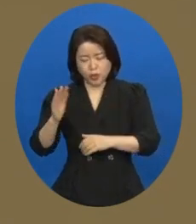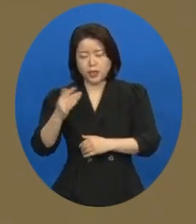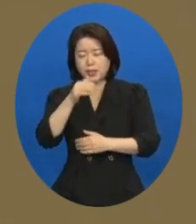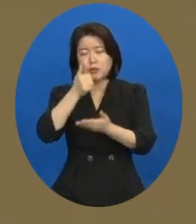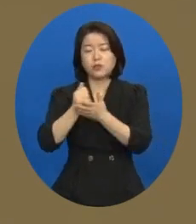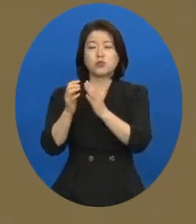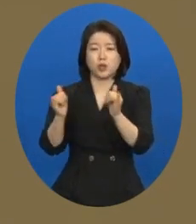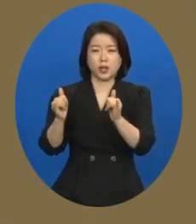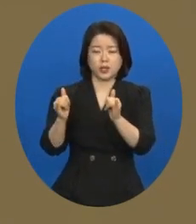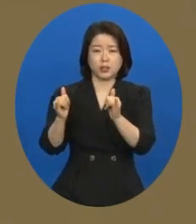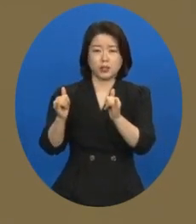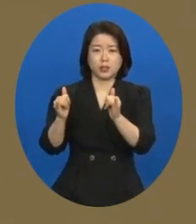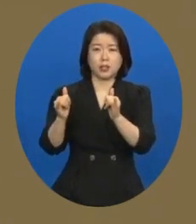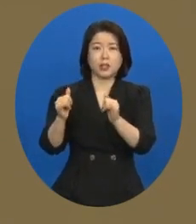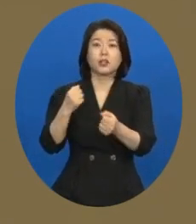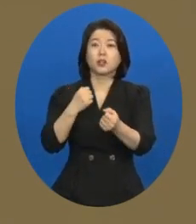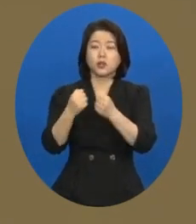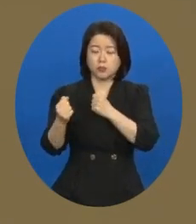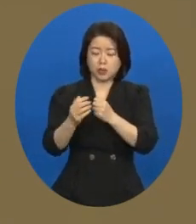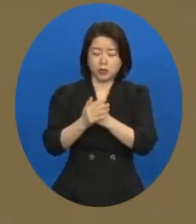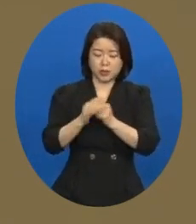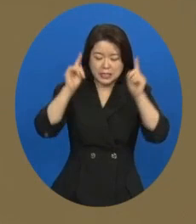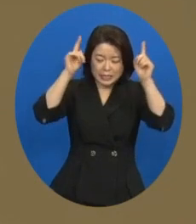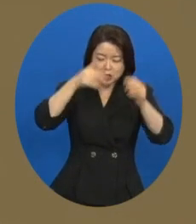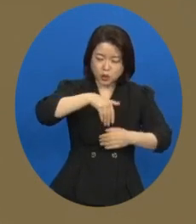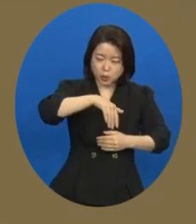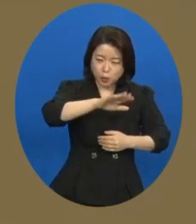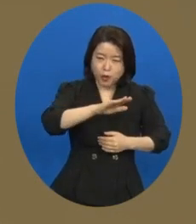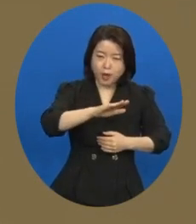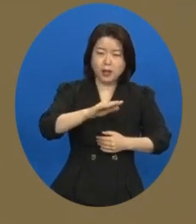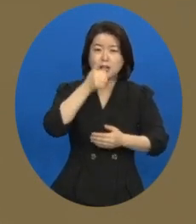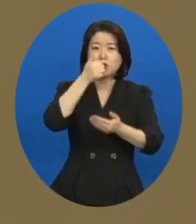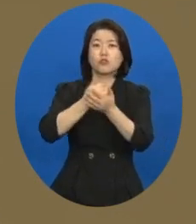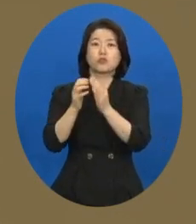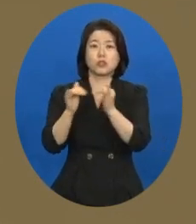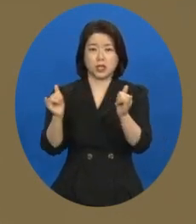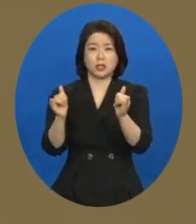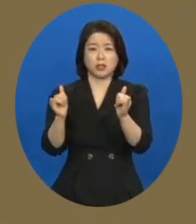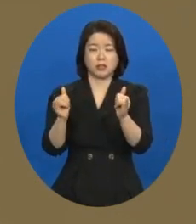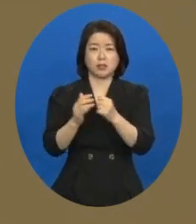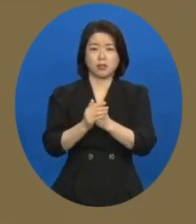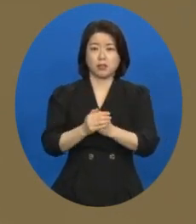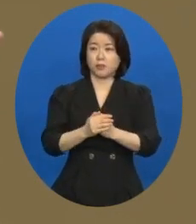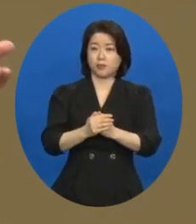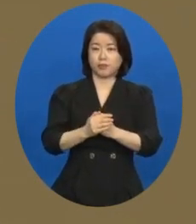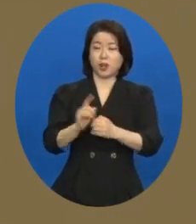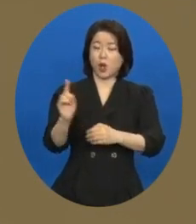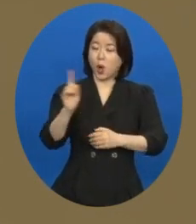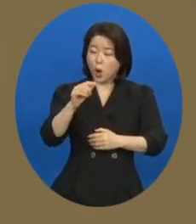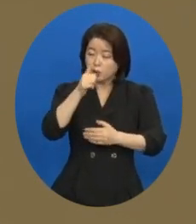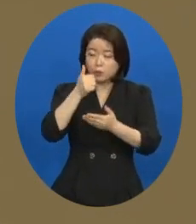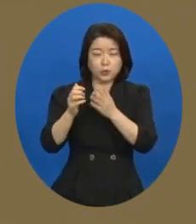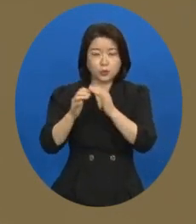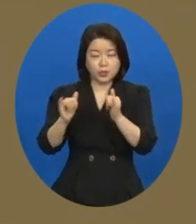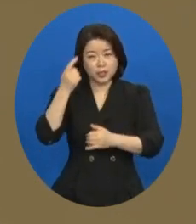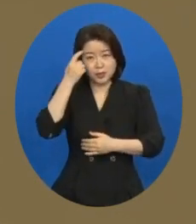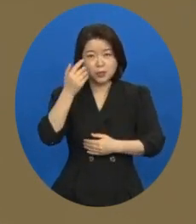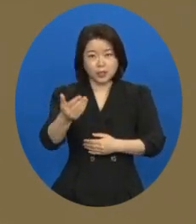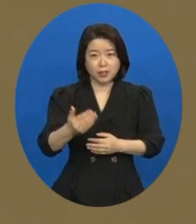정말 멸망받을 죄인, 지옥 갈 수밖에 없는 죄인, 어느 정도 죄인이면 그런